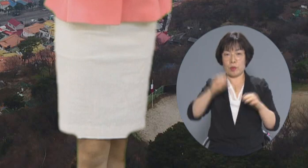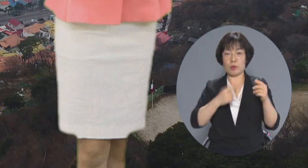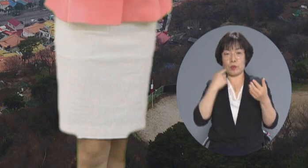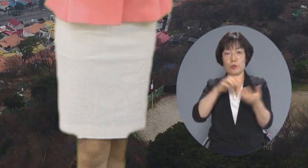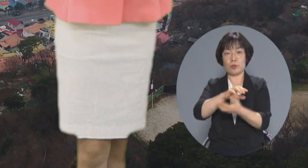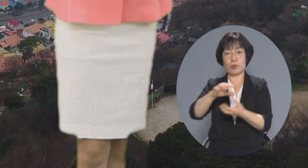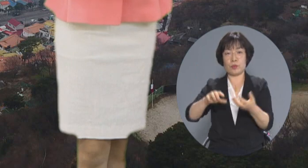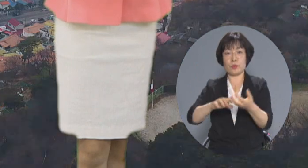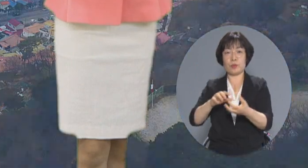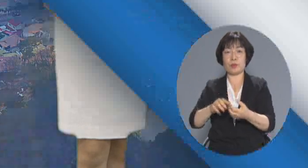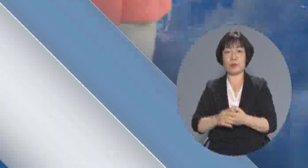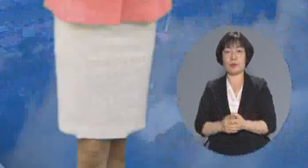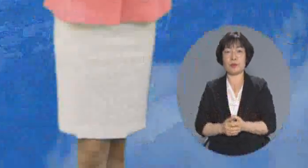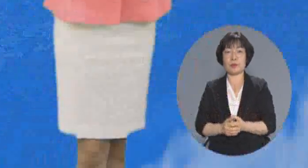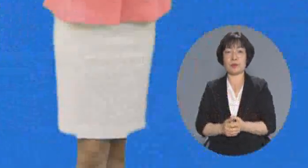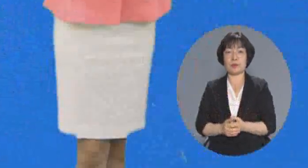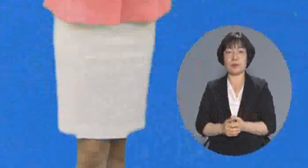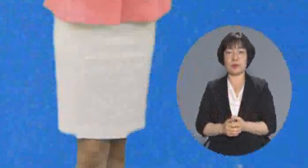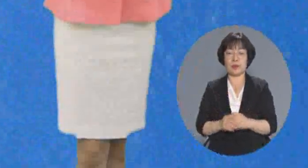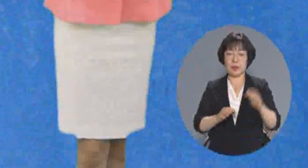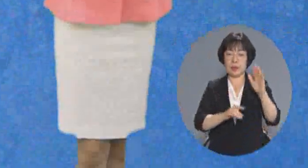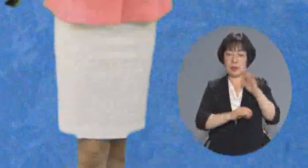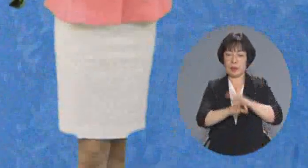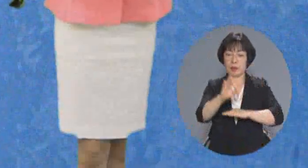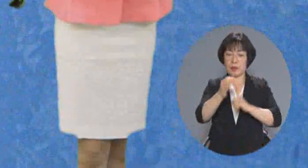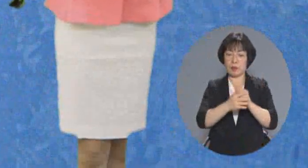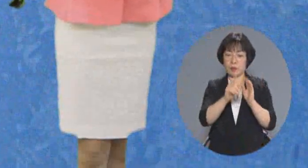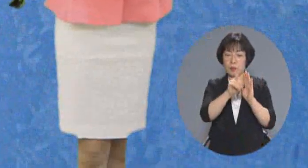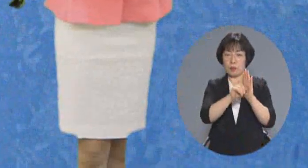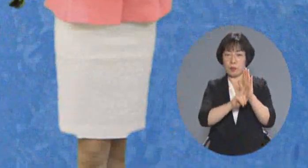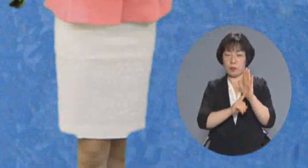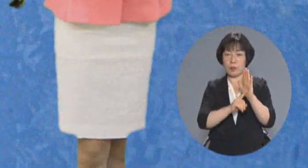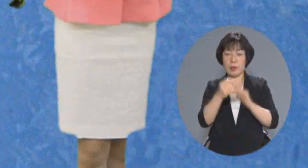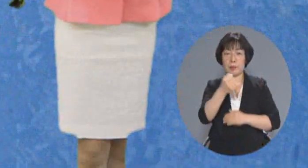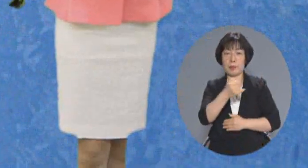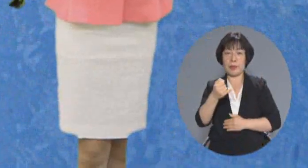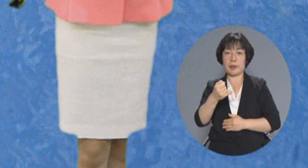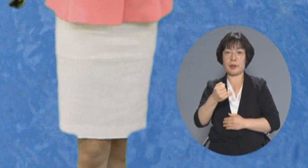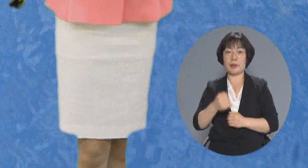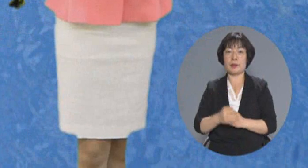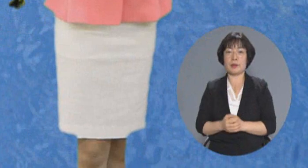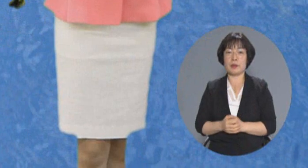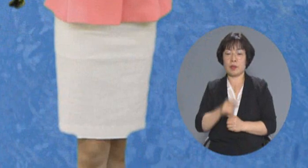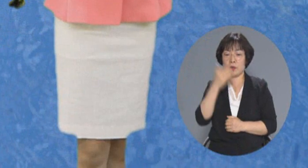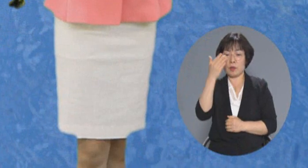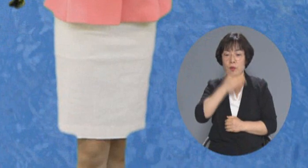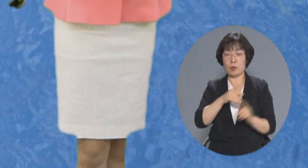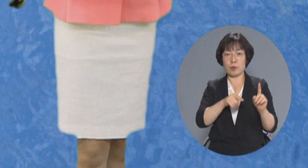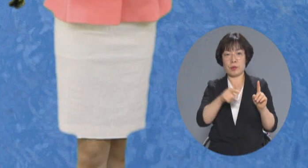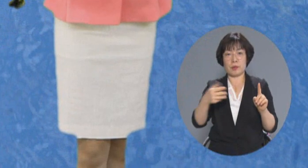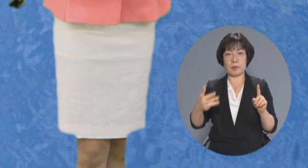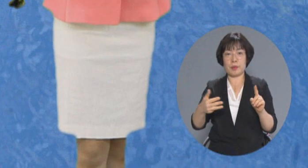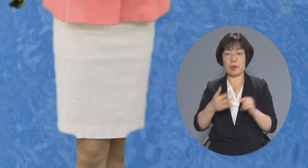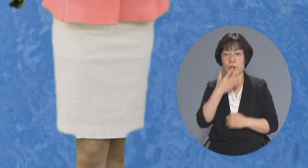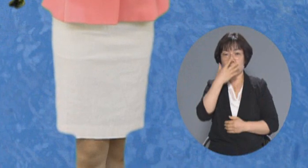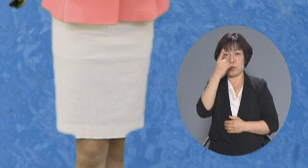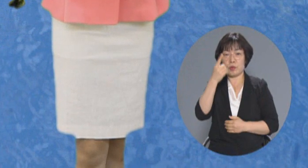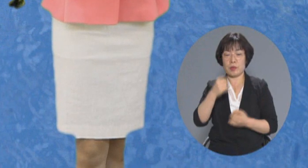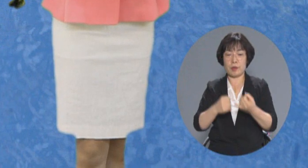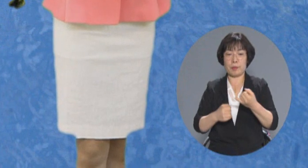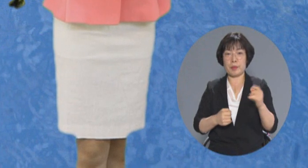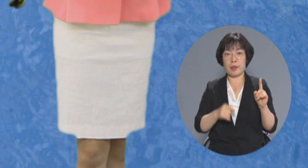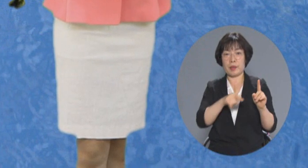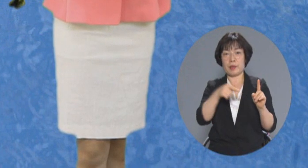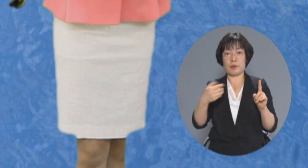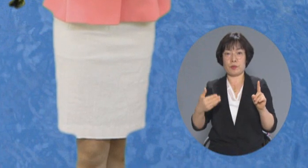날씨를 보이겠습니다. 내일 아침에는 영하권 수준을 유지하겠는데요. 여수가 1에서 8도, 순천이 영하